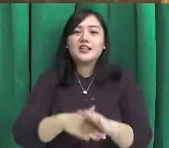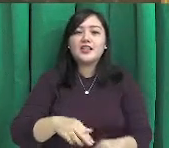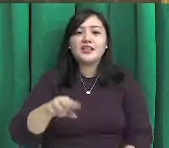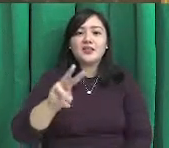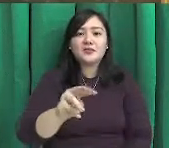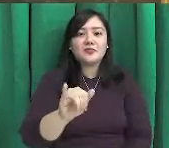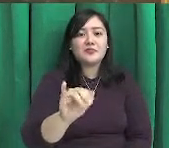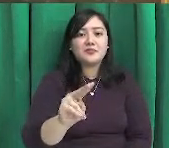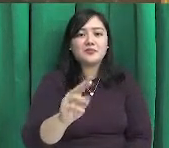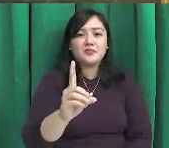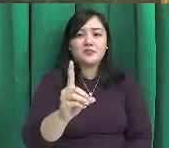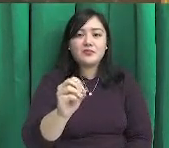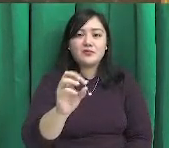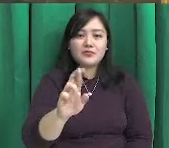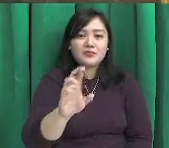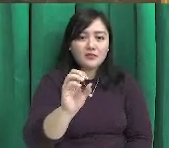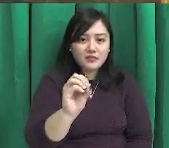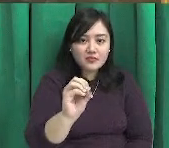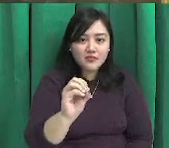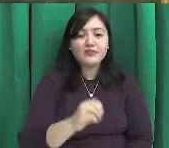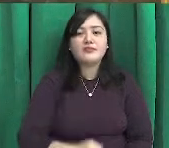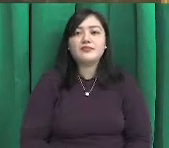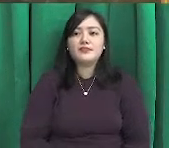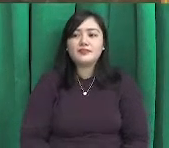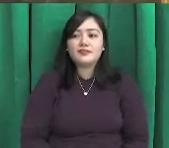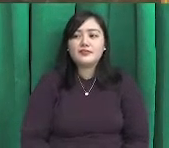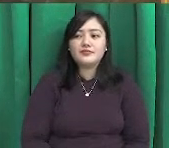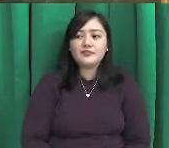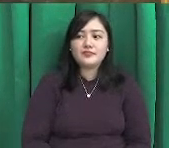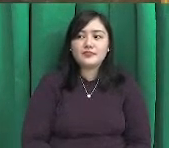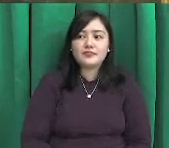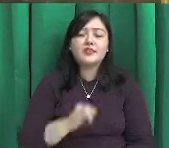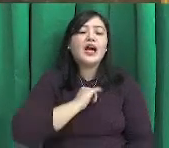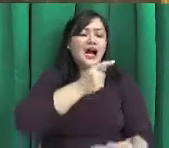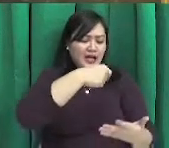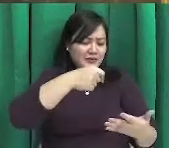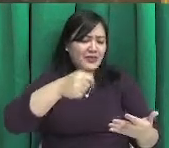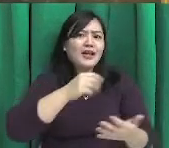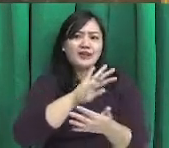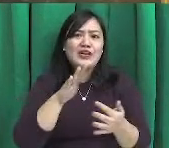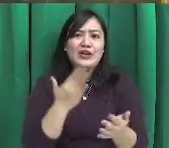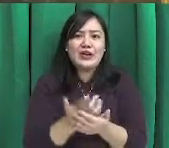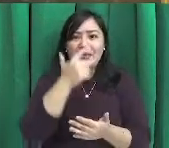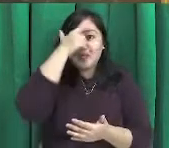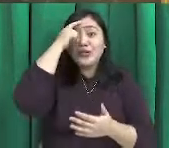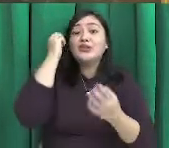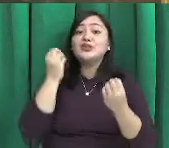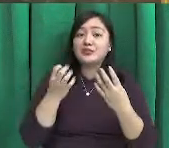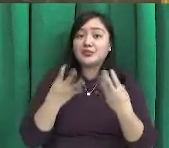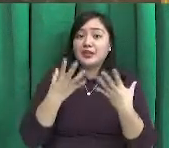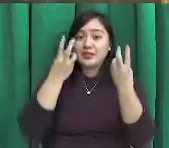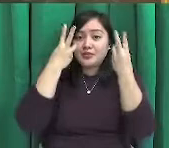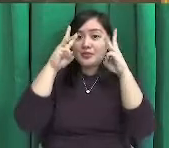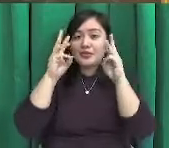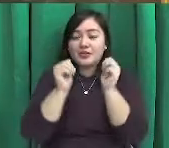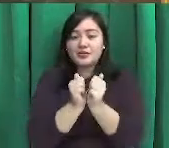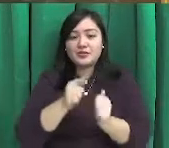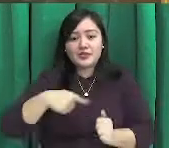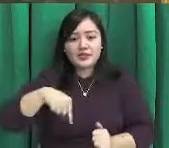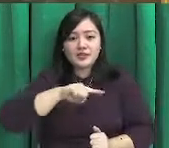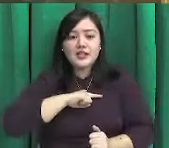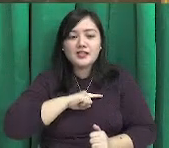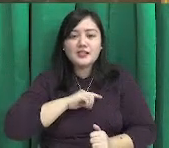sa Mindoro. So talagang sinulat ko lahat kasi sa wow. Talagang ang daming nanood. Sana po, katulad po